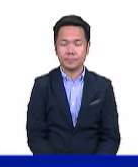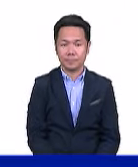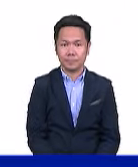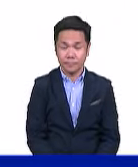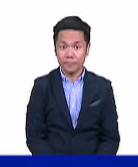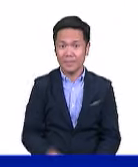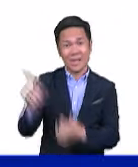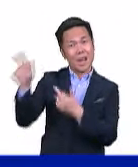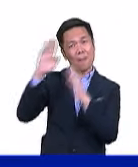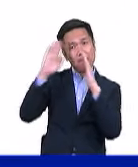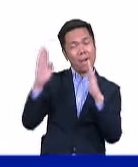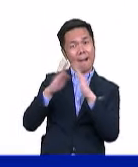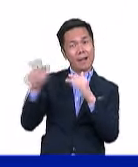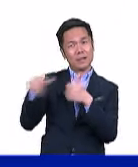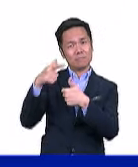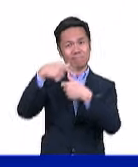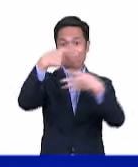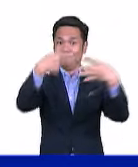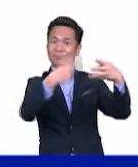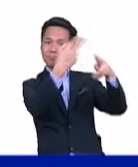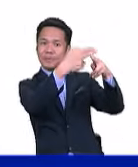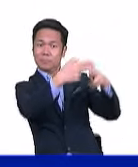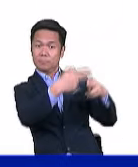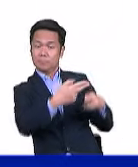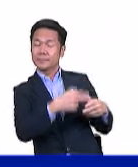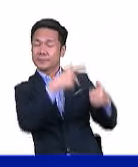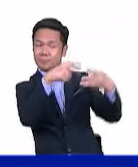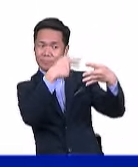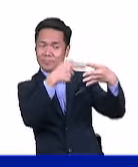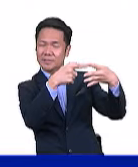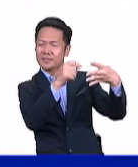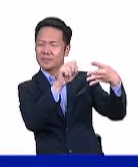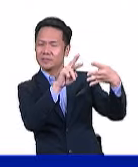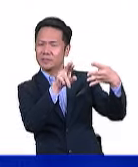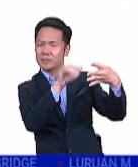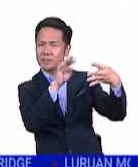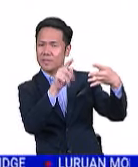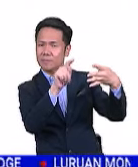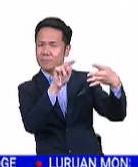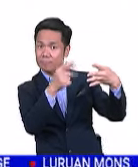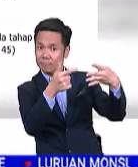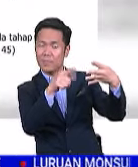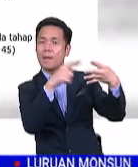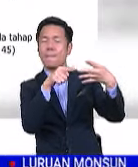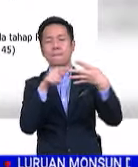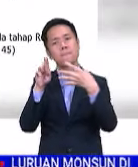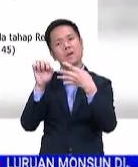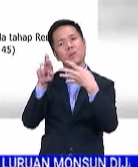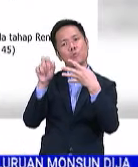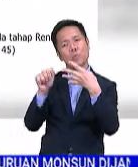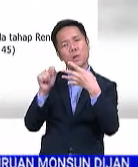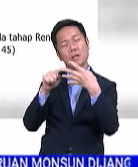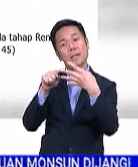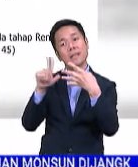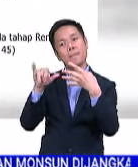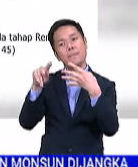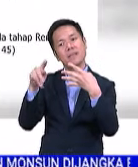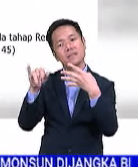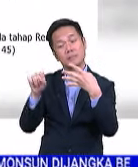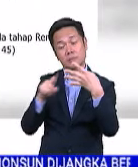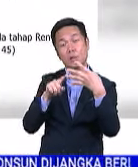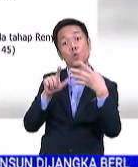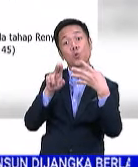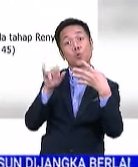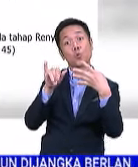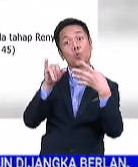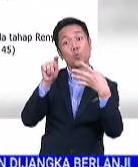Hai di Pahang bagaikan sungai Gintung jerantut Sungai syuting di jembatan Padang Gudang beras Sungai Jelai DJ tipis dan